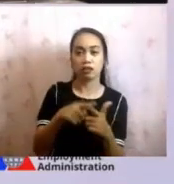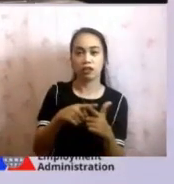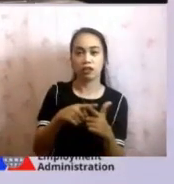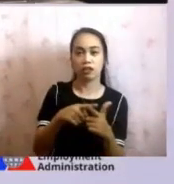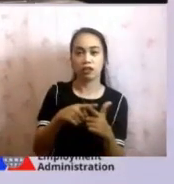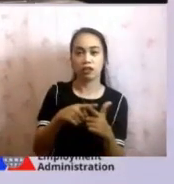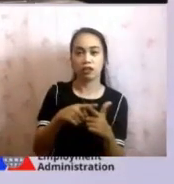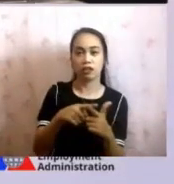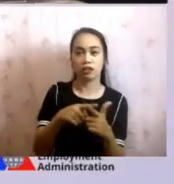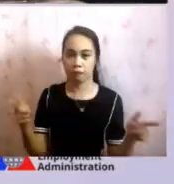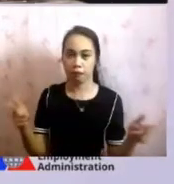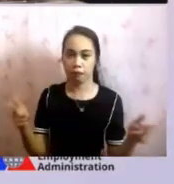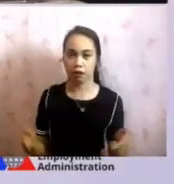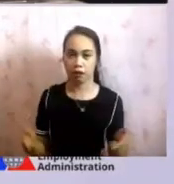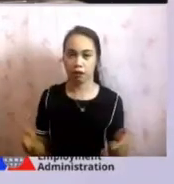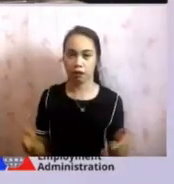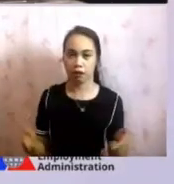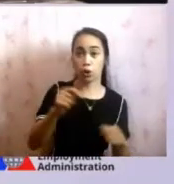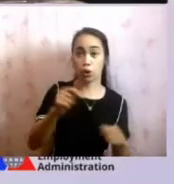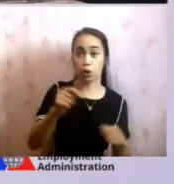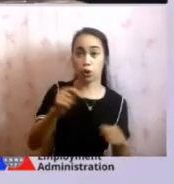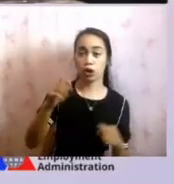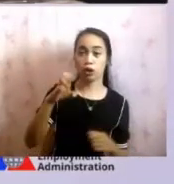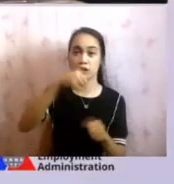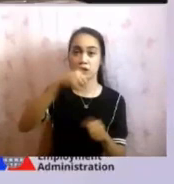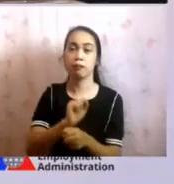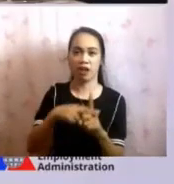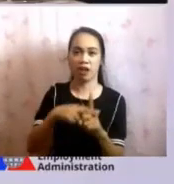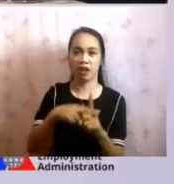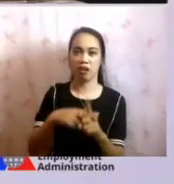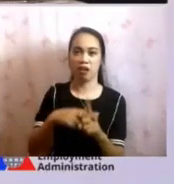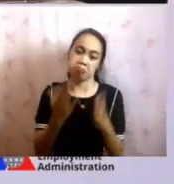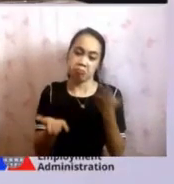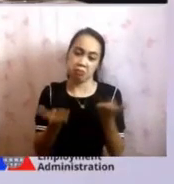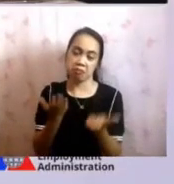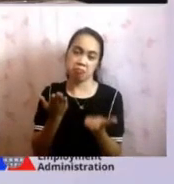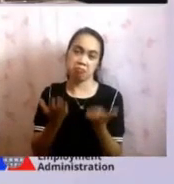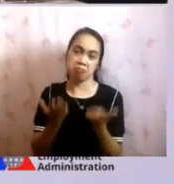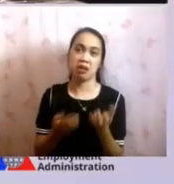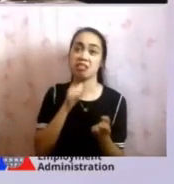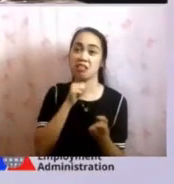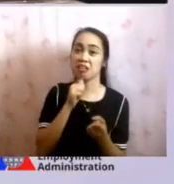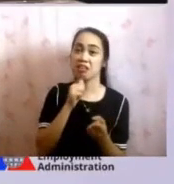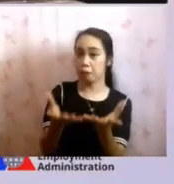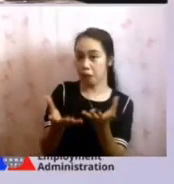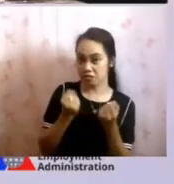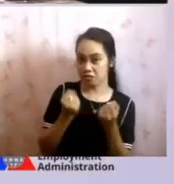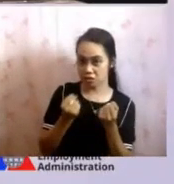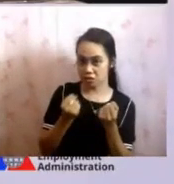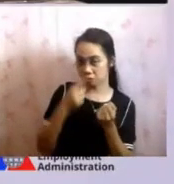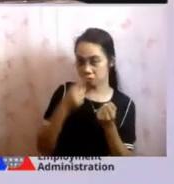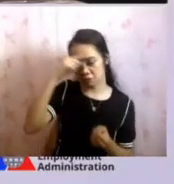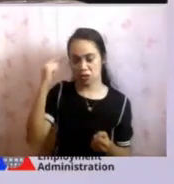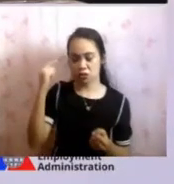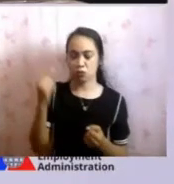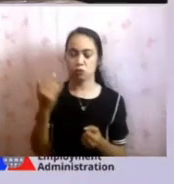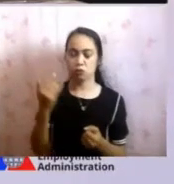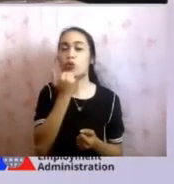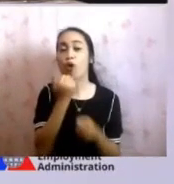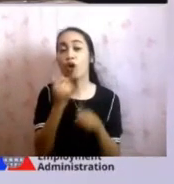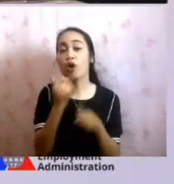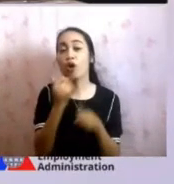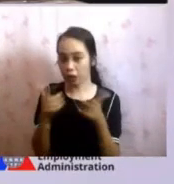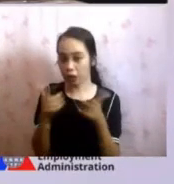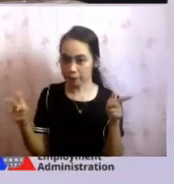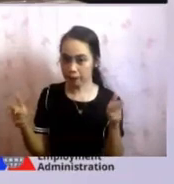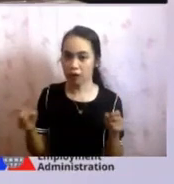But then, when Monday came, tulura imo na pasan kay gikapoy baka aka or unsa ba diha, so anduha wala nimo na pass and